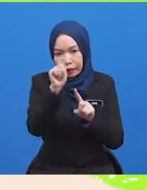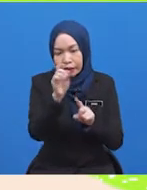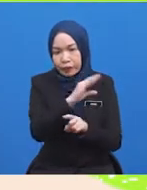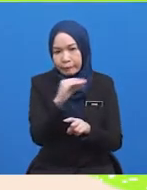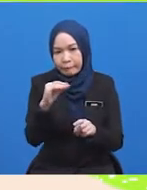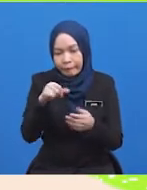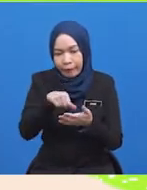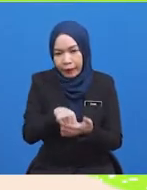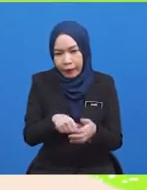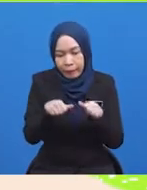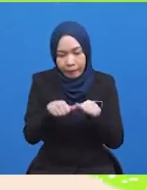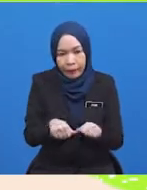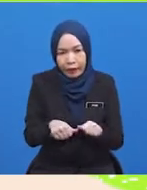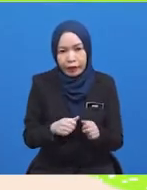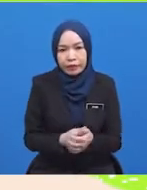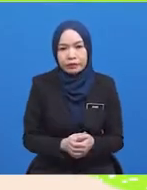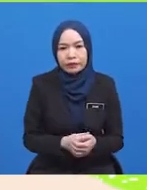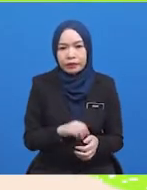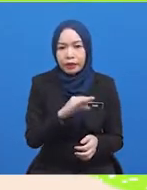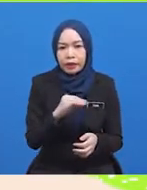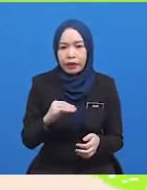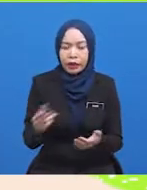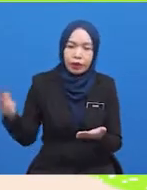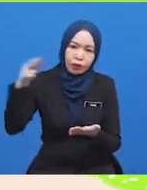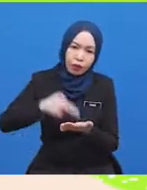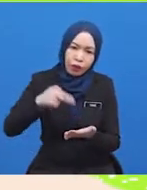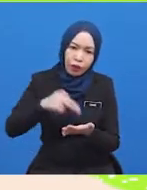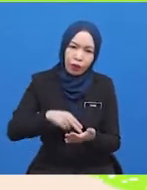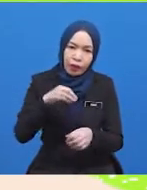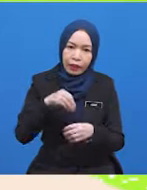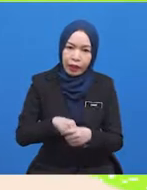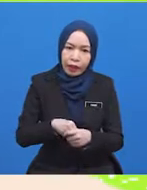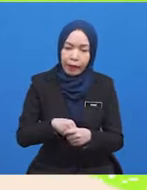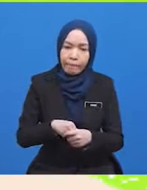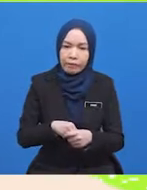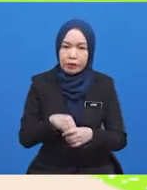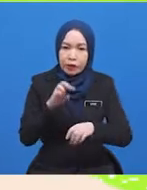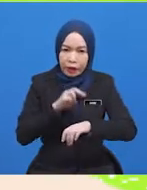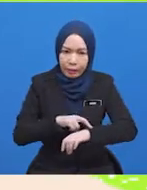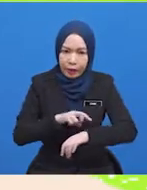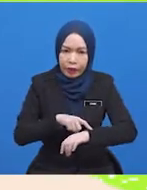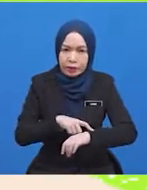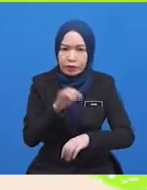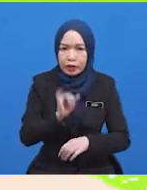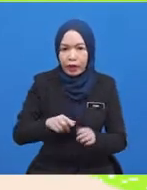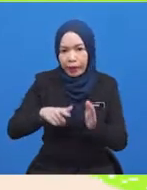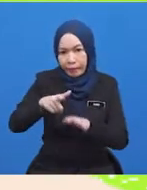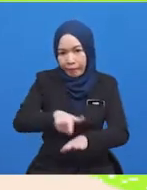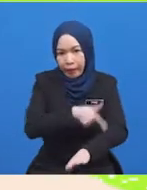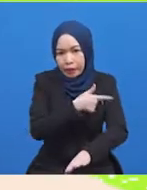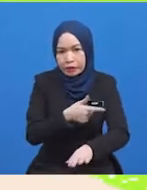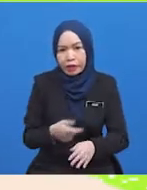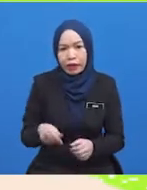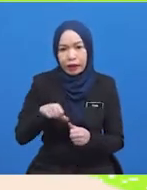berlaku secara berulang dan dalam jangka masa yang panjang. Kesannya, batuan enapan